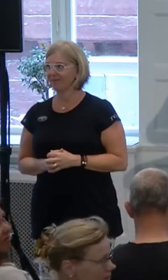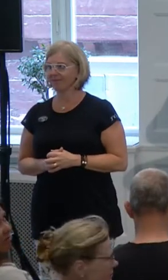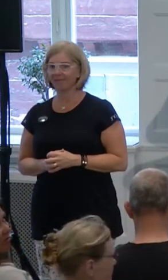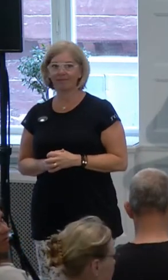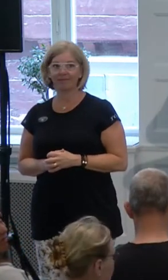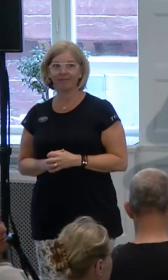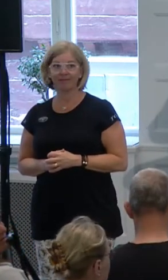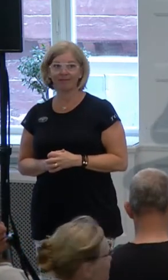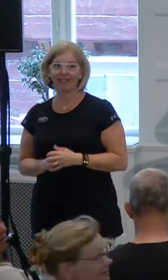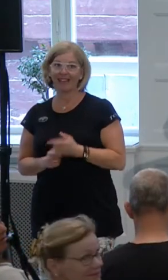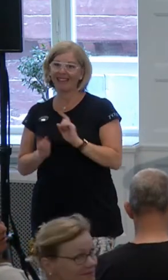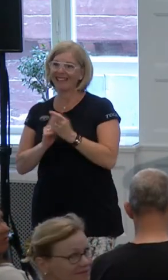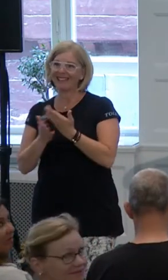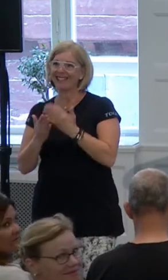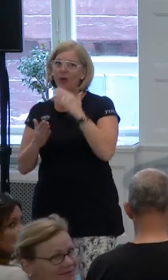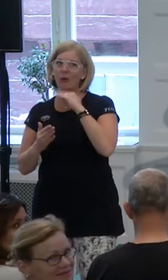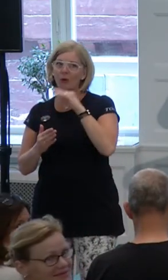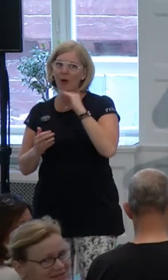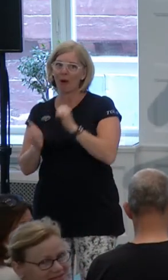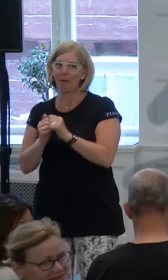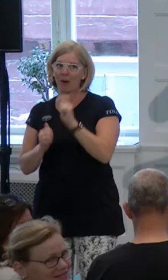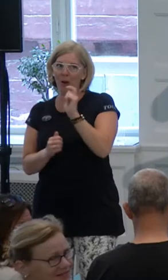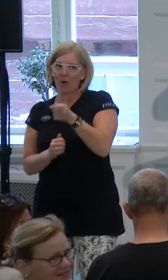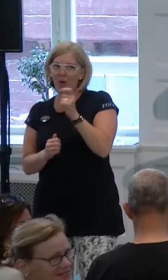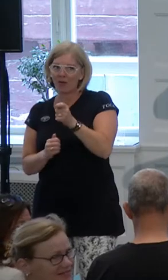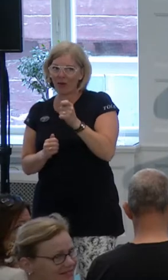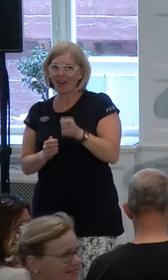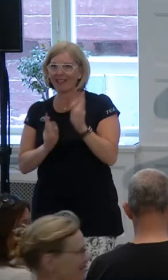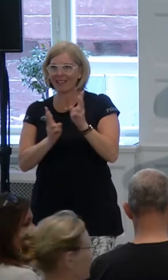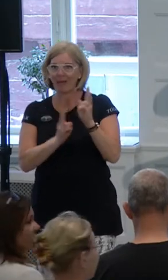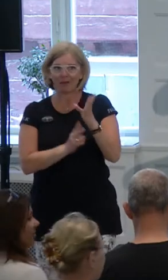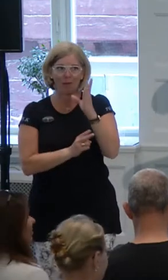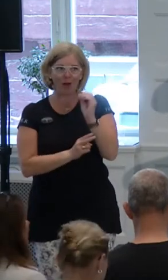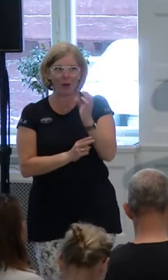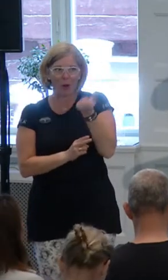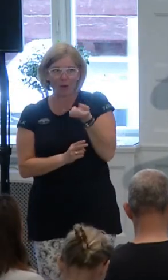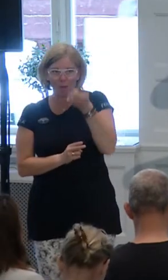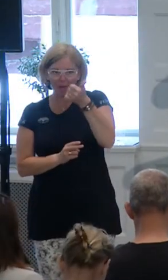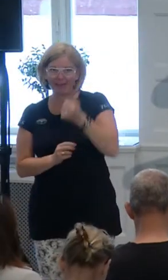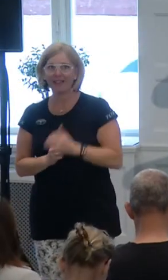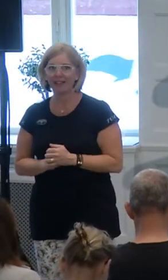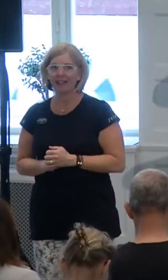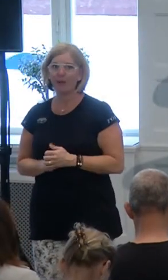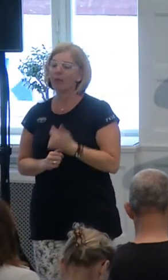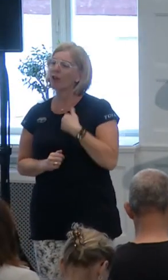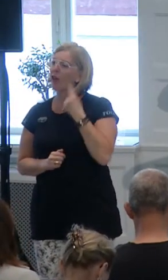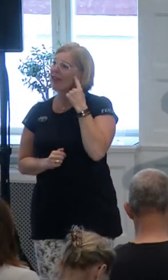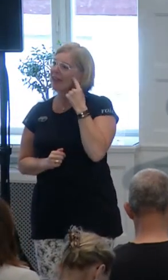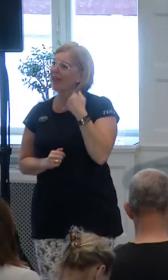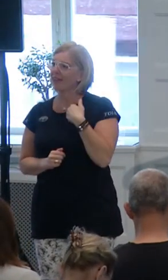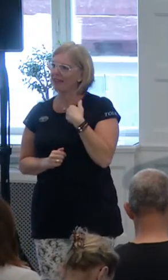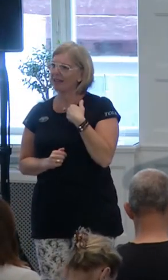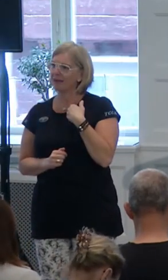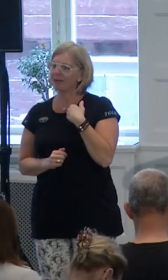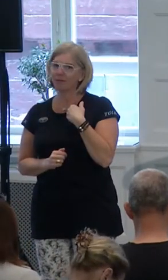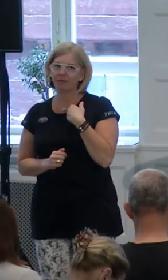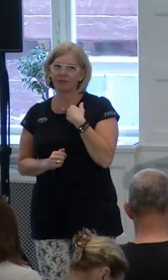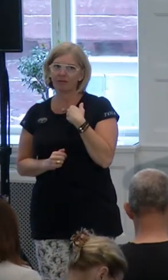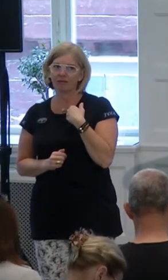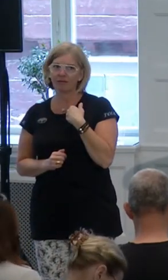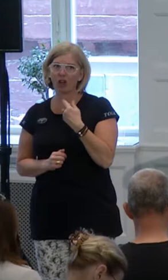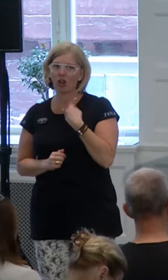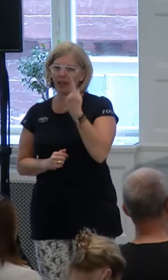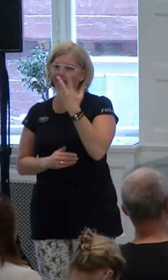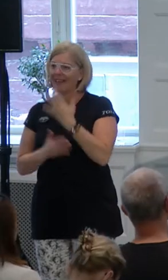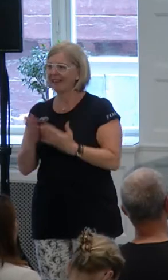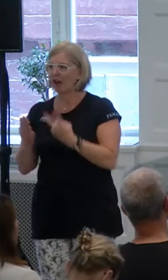Så jag kanske inte är ungdom, men jag är ordförande i samma organisation som Jakob kommer från. Och jag tänker lite, jag är en